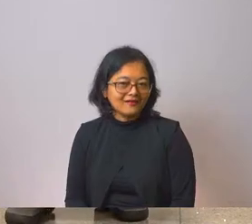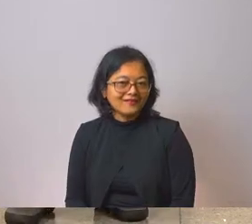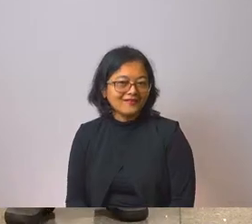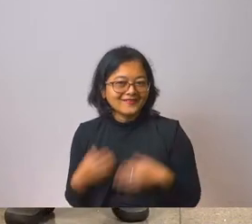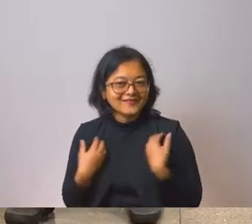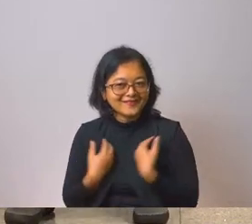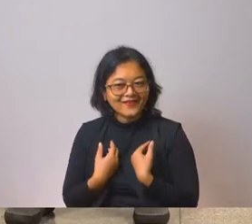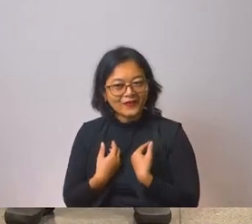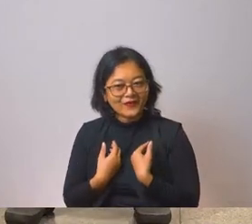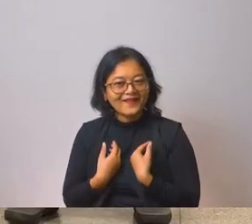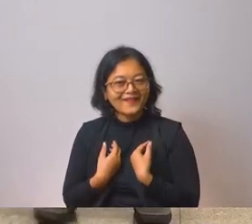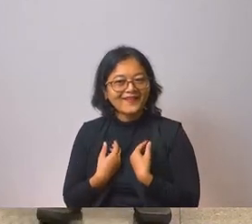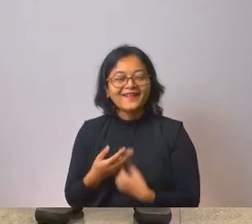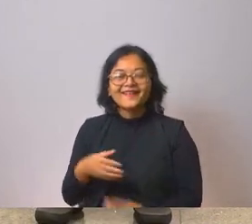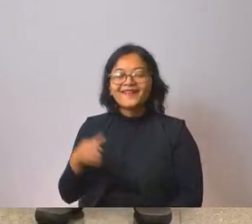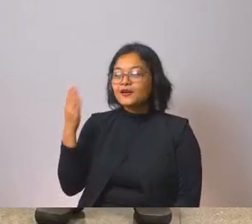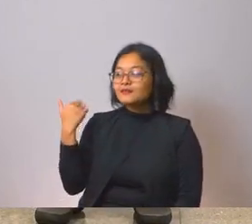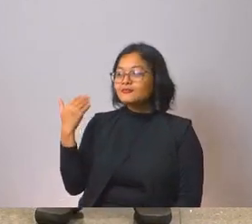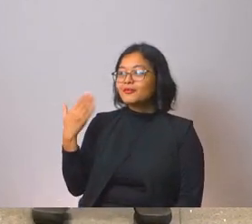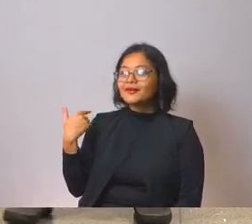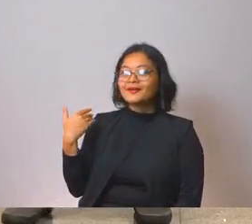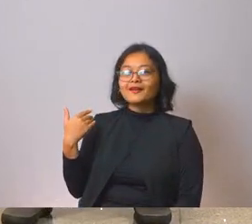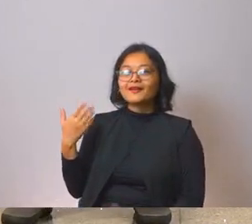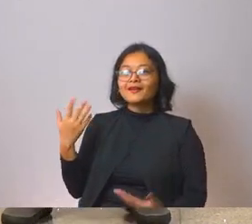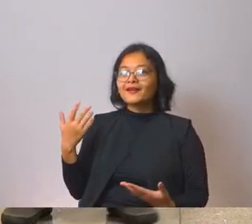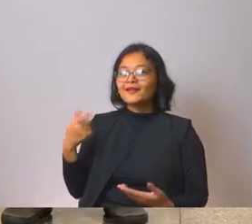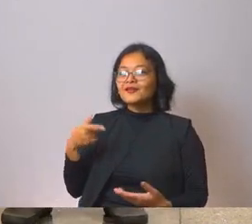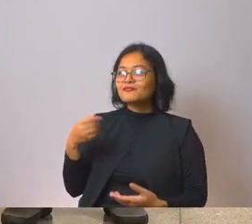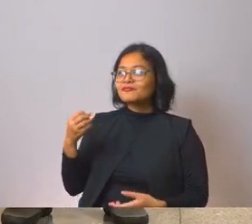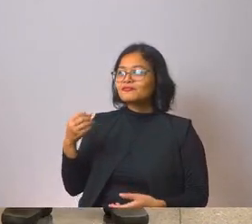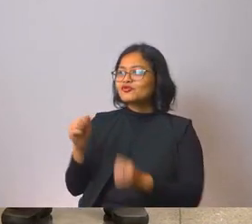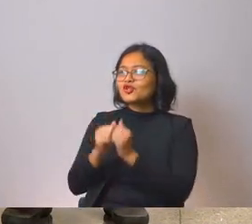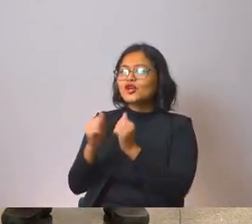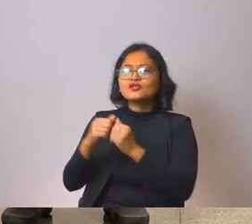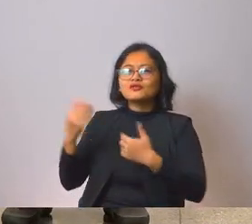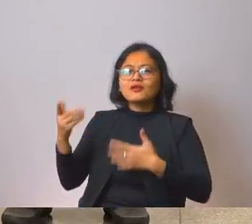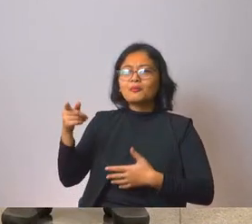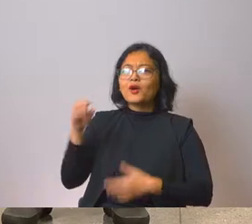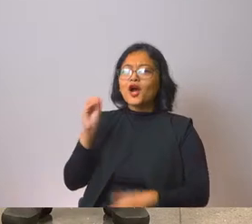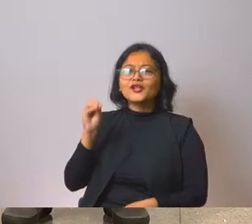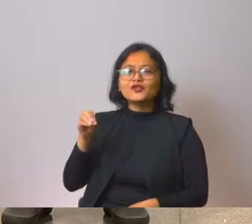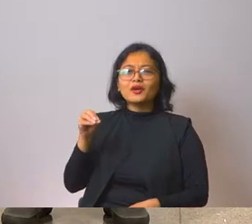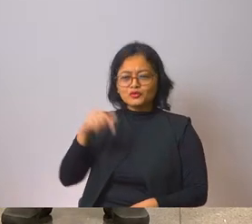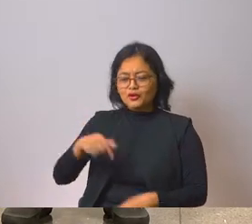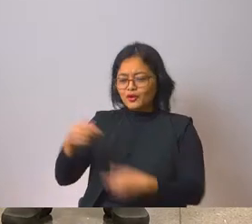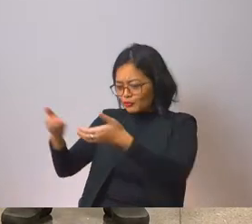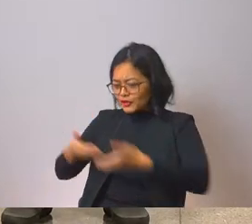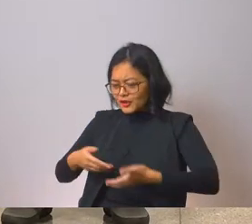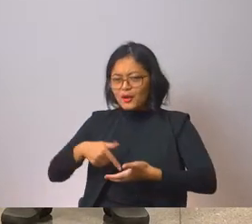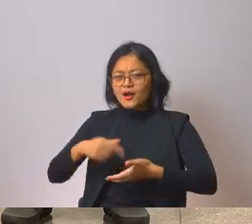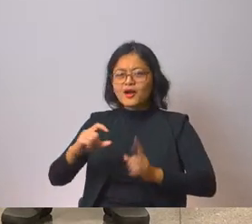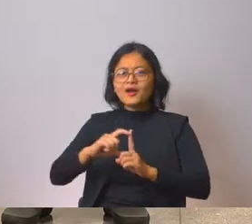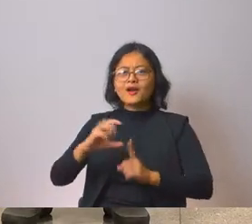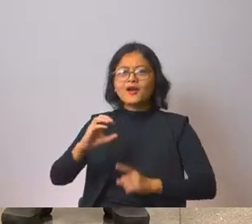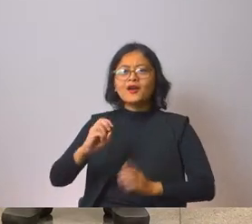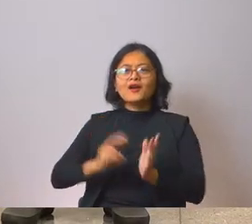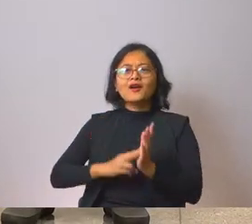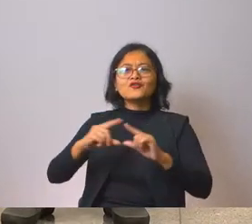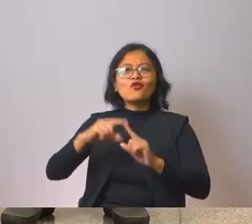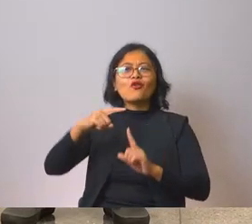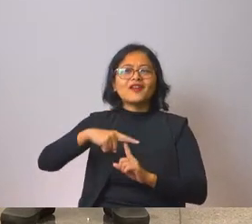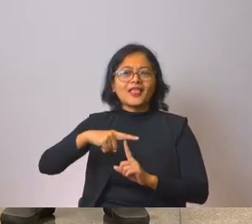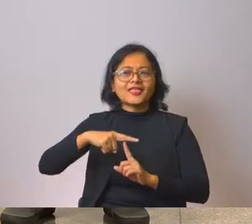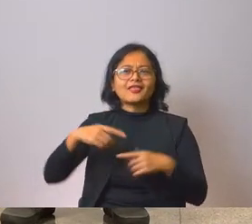jadi saya jadi merasa bersalah juga Bapak Ibu sebagai orang tua. Saya harus mengakui kadangkala saya ingkar janji